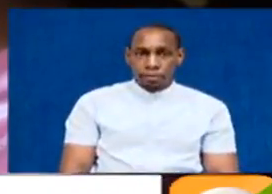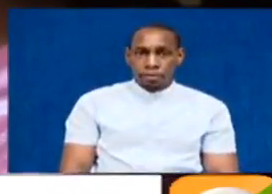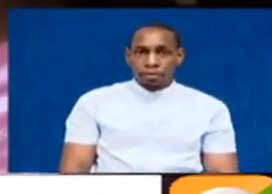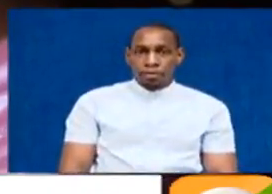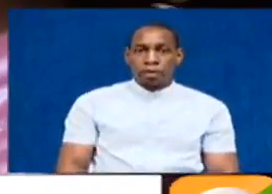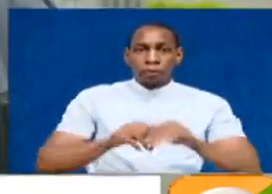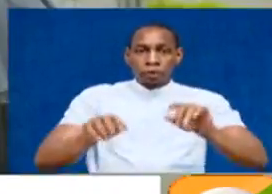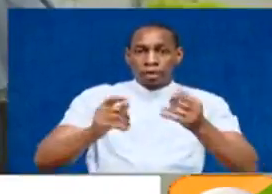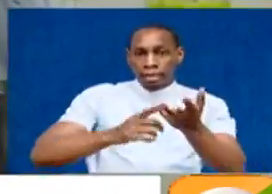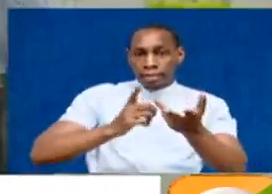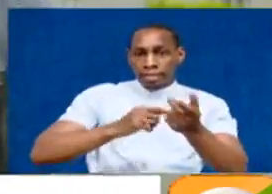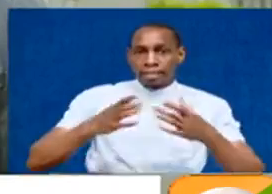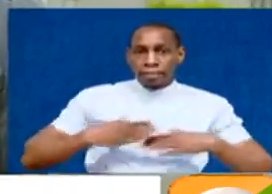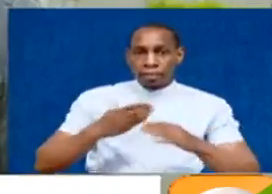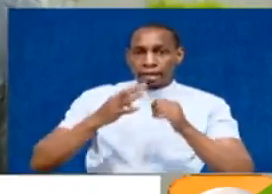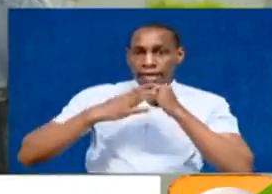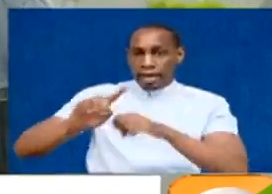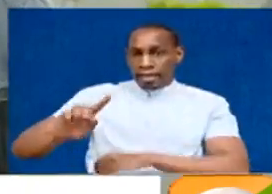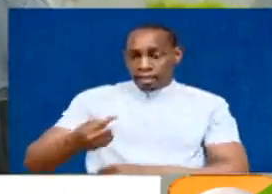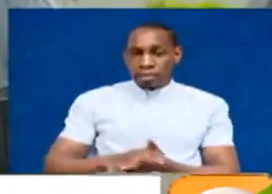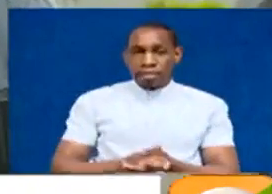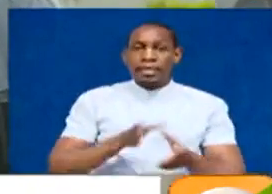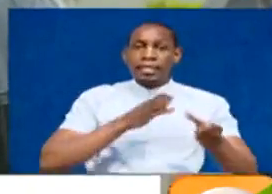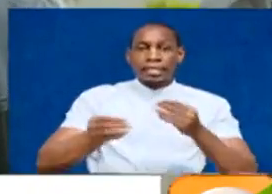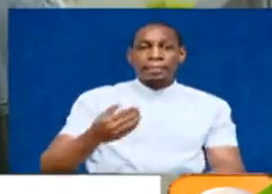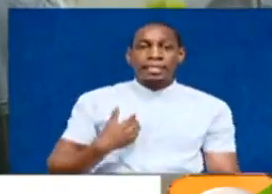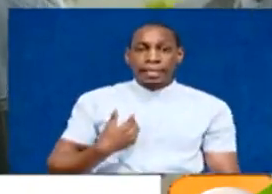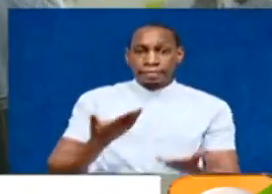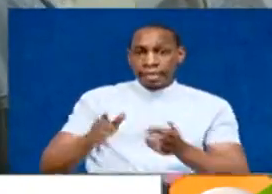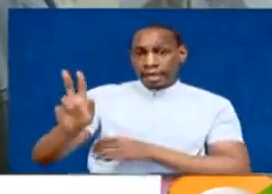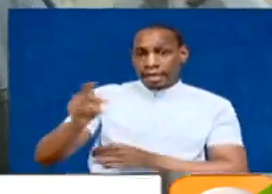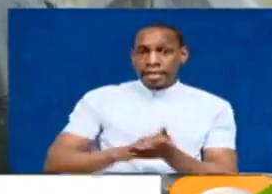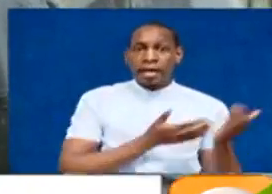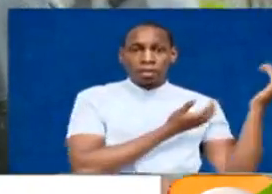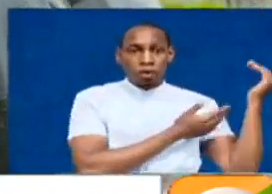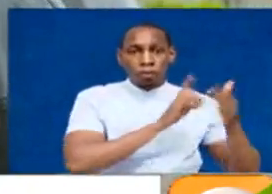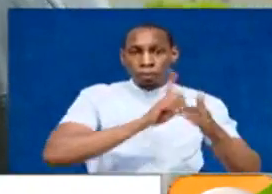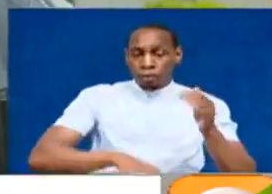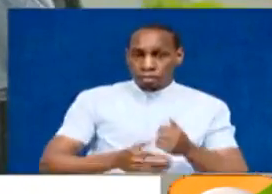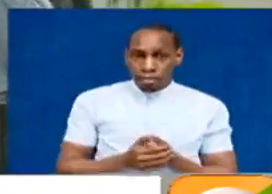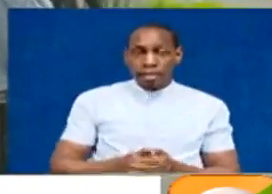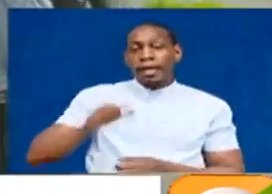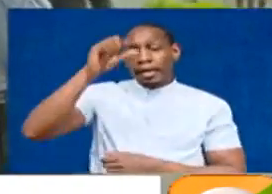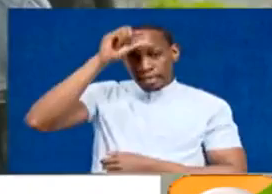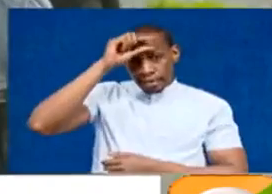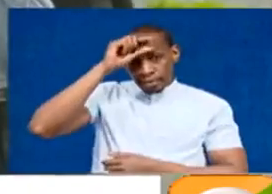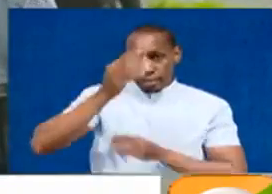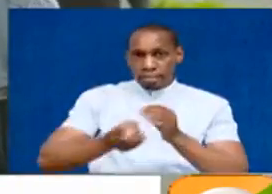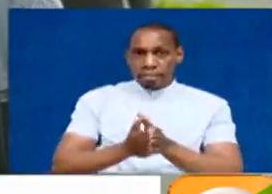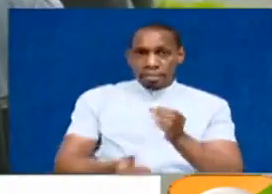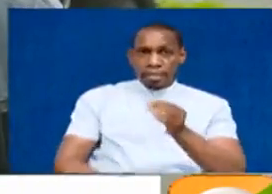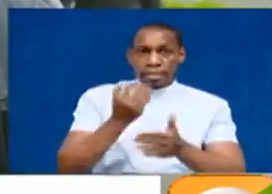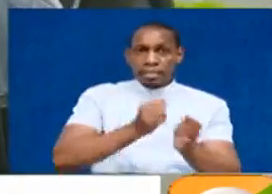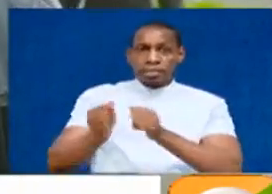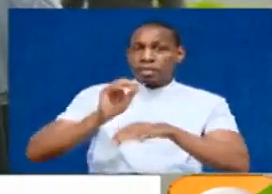Kwa mujibu wa takwimu, watu zaidi ya 900,000 wanaishi na ulemavu nchini Kenya. Na matumaini yao ni kwamba serikali itaweka